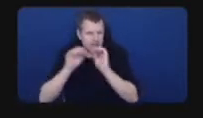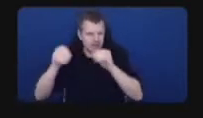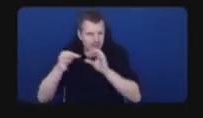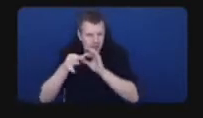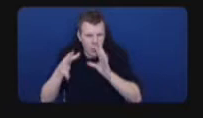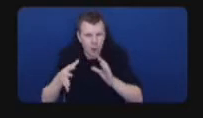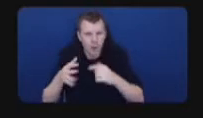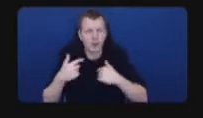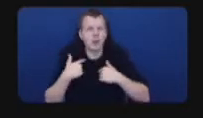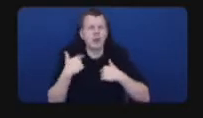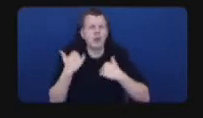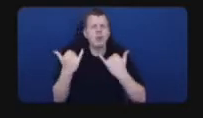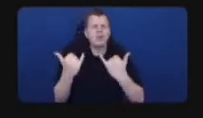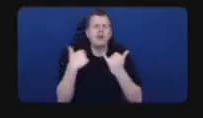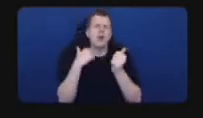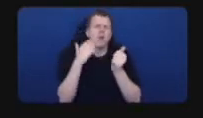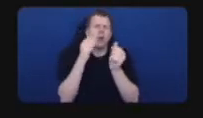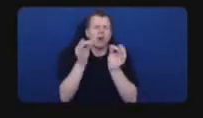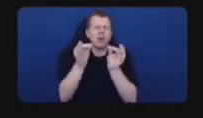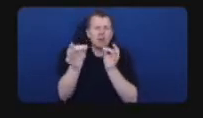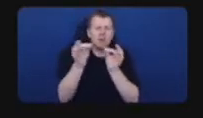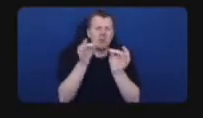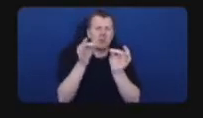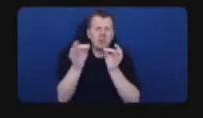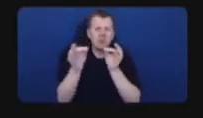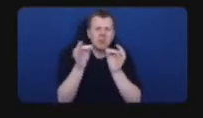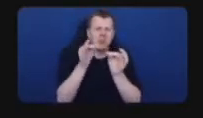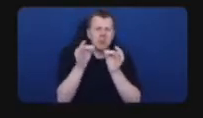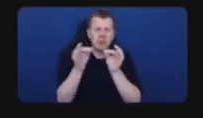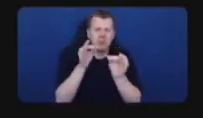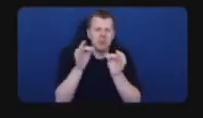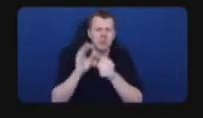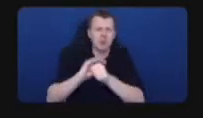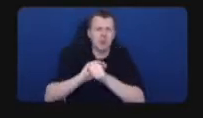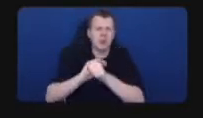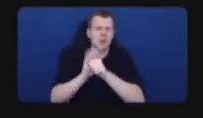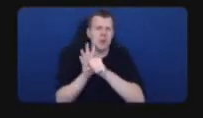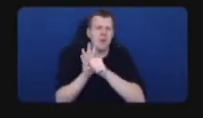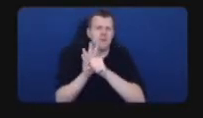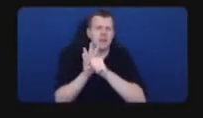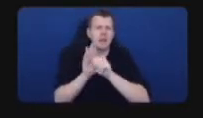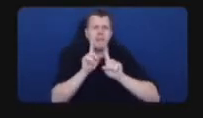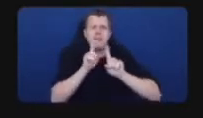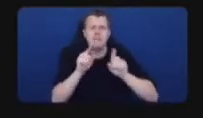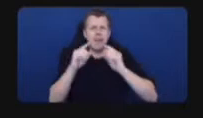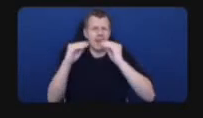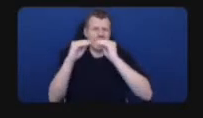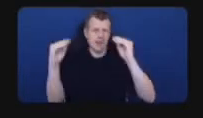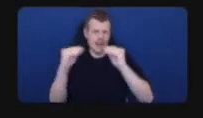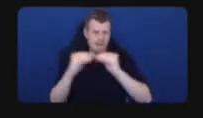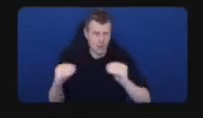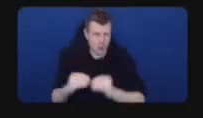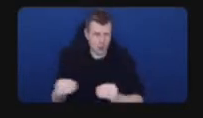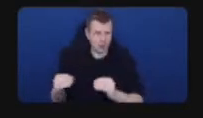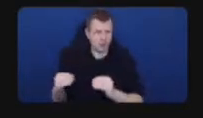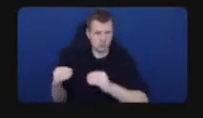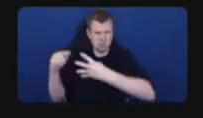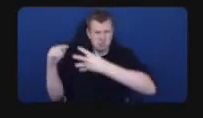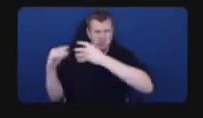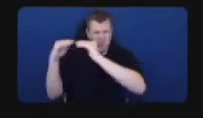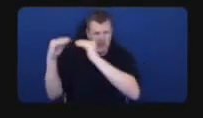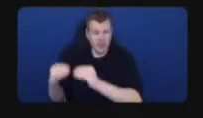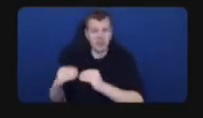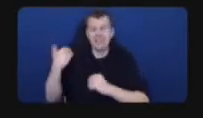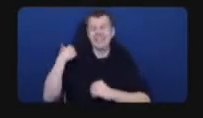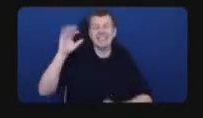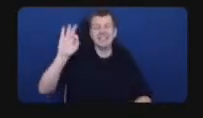规定的协调员。今天我就跟大家说一下关于新冠的响应级别。